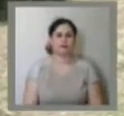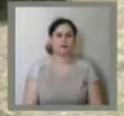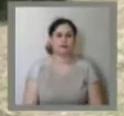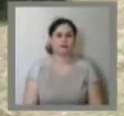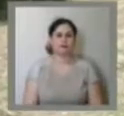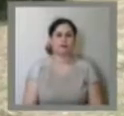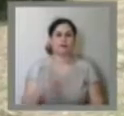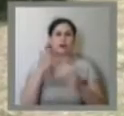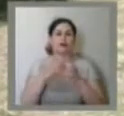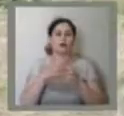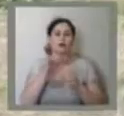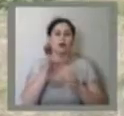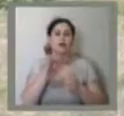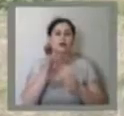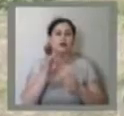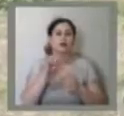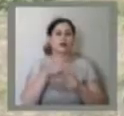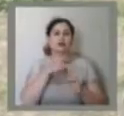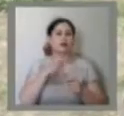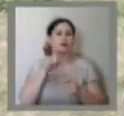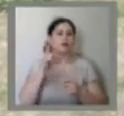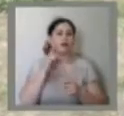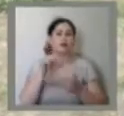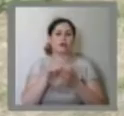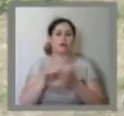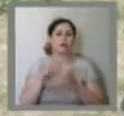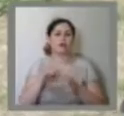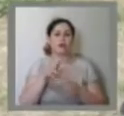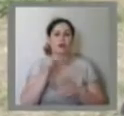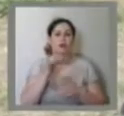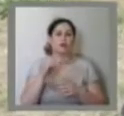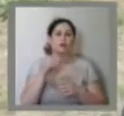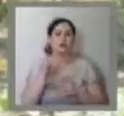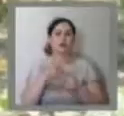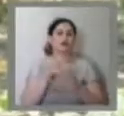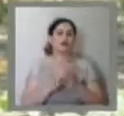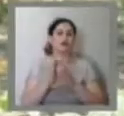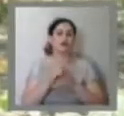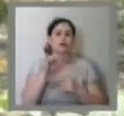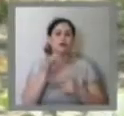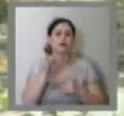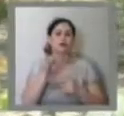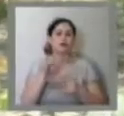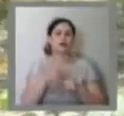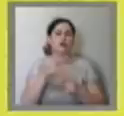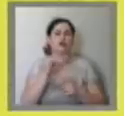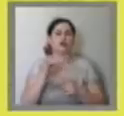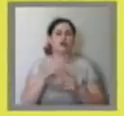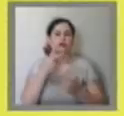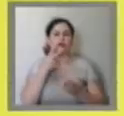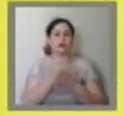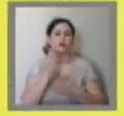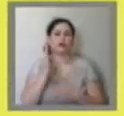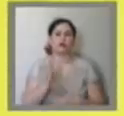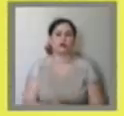Херсонець Ярослав Ситнік – один з наймолодших учасників Малої академії наук. Що вирощує селекціонер та за якими культурами бачить майбутнє?